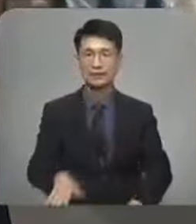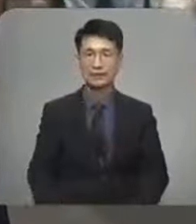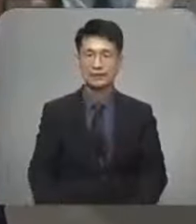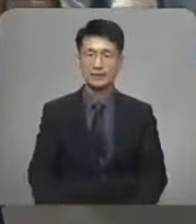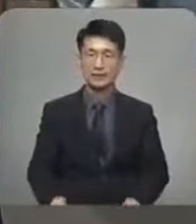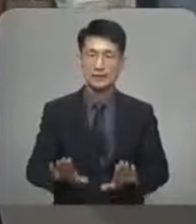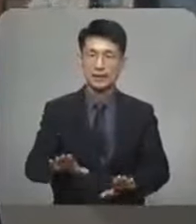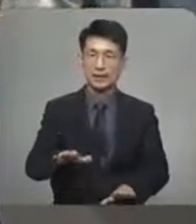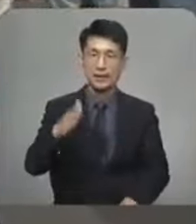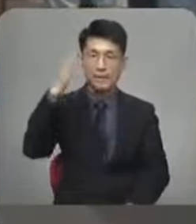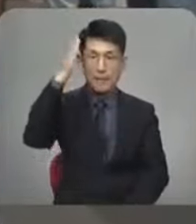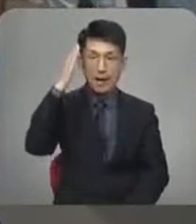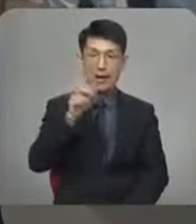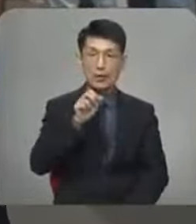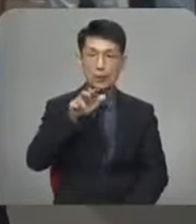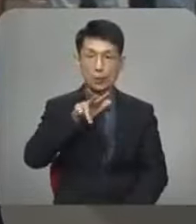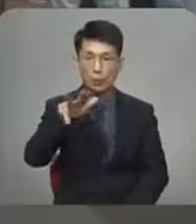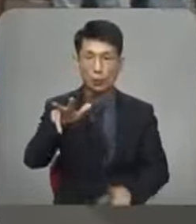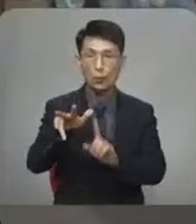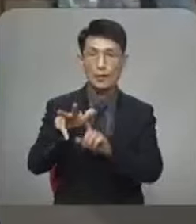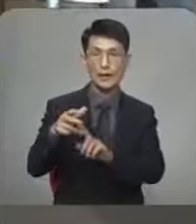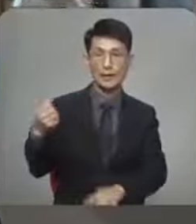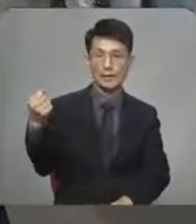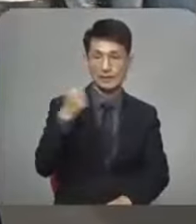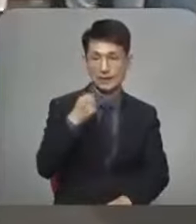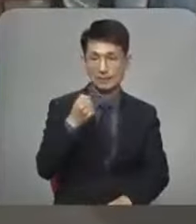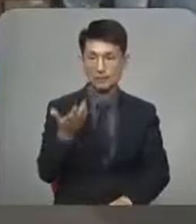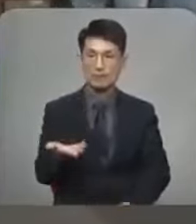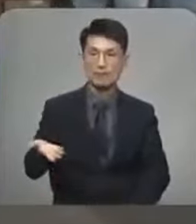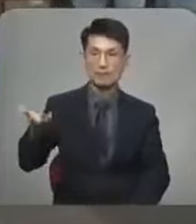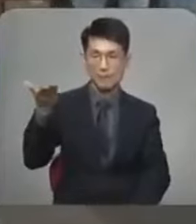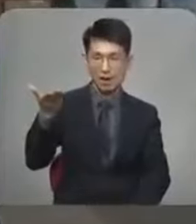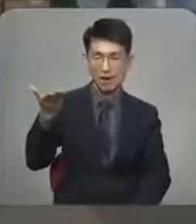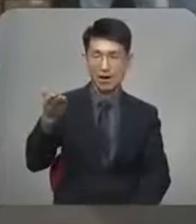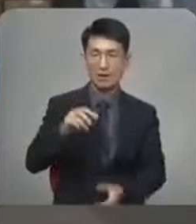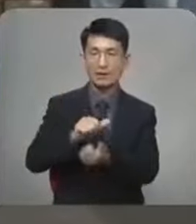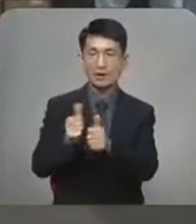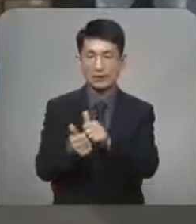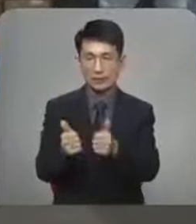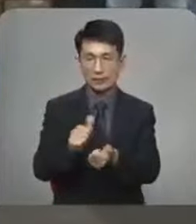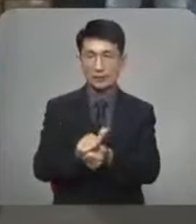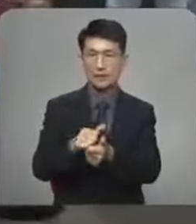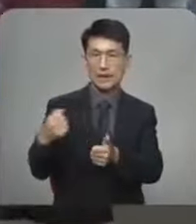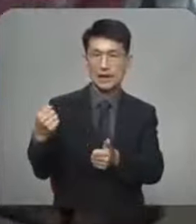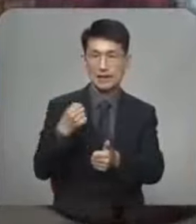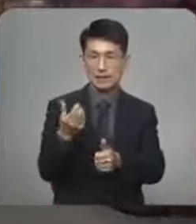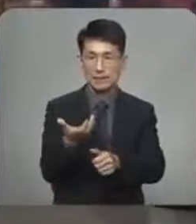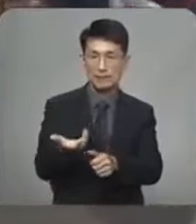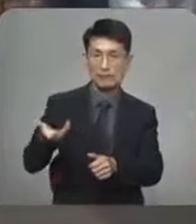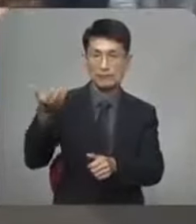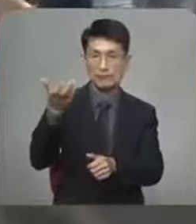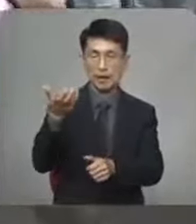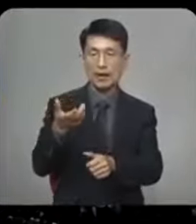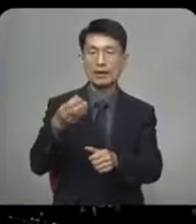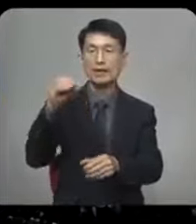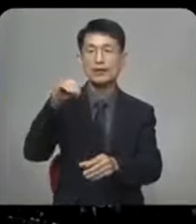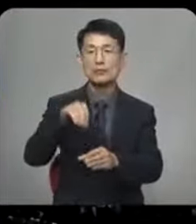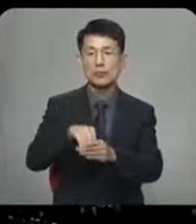해이니만큼 용의 기운이 솟아라 그리고 희망이 솟아라 단오제의 위상이 솟아라라는 뜻을 담고